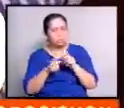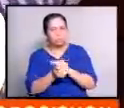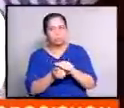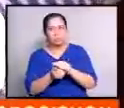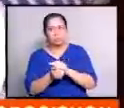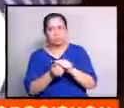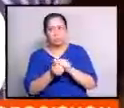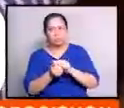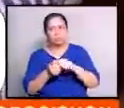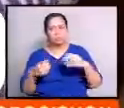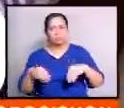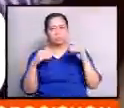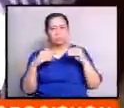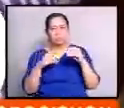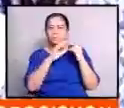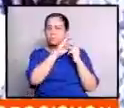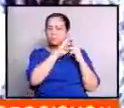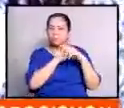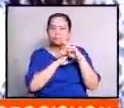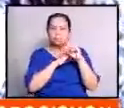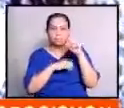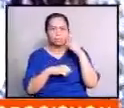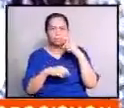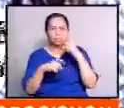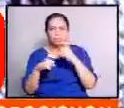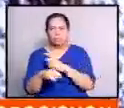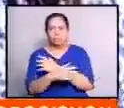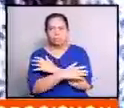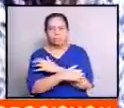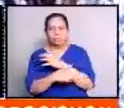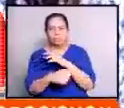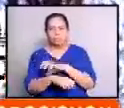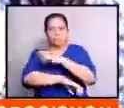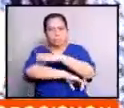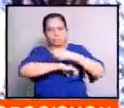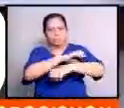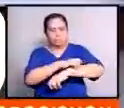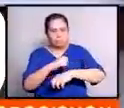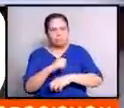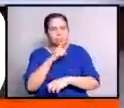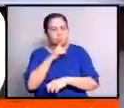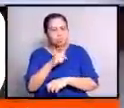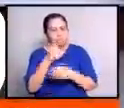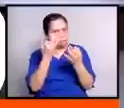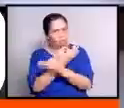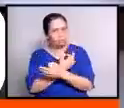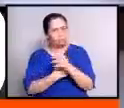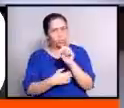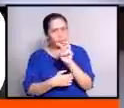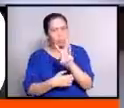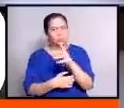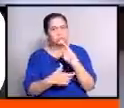ni Morpus ang punda ng una ni Sheva. Parang mga ekis-ekis na ng mga ng kalmot na talagang fresh pa talaga po.